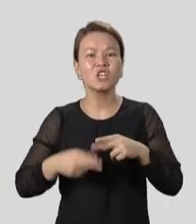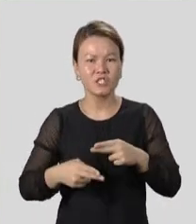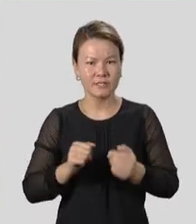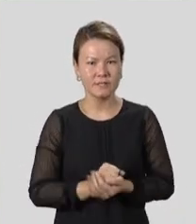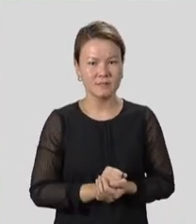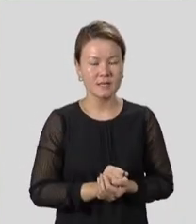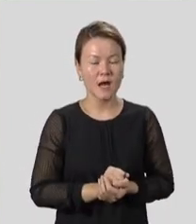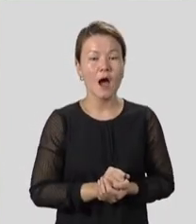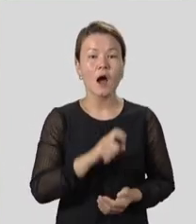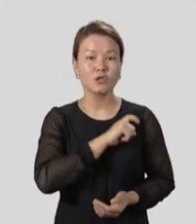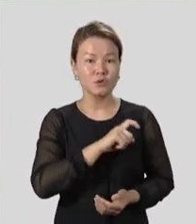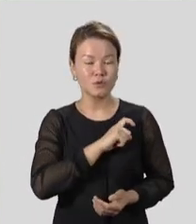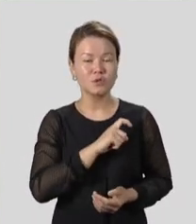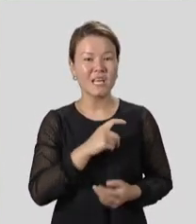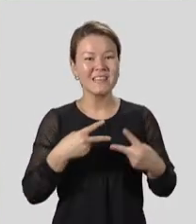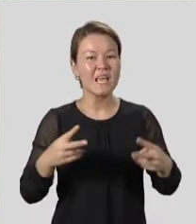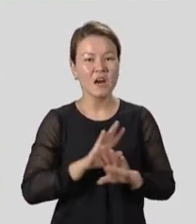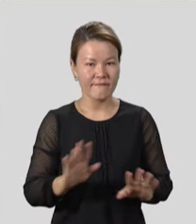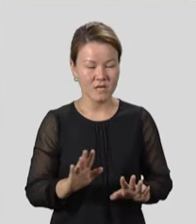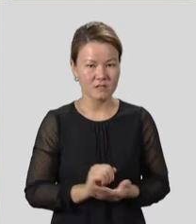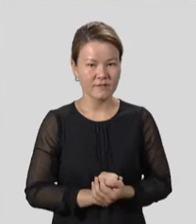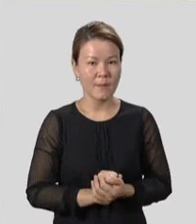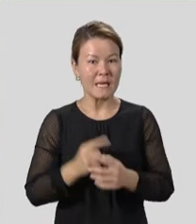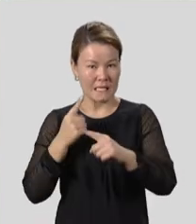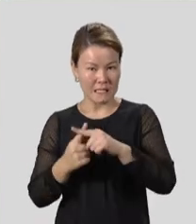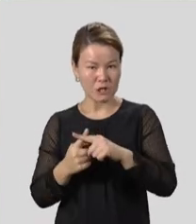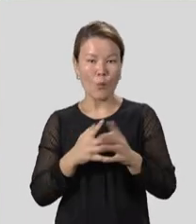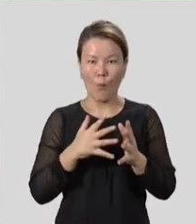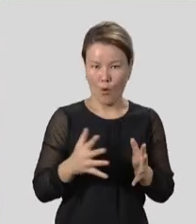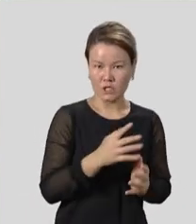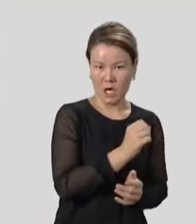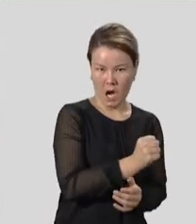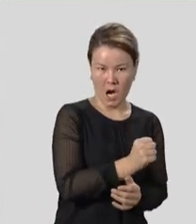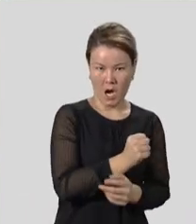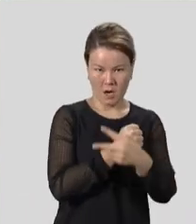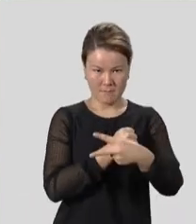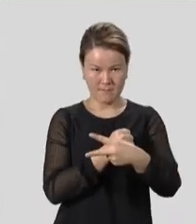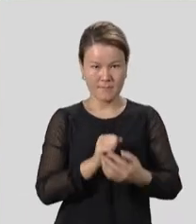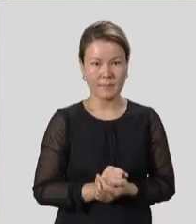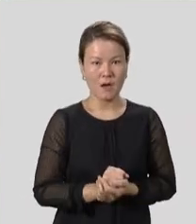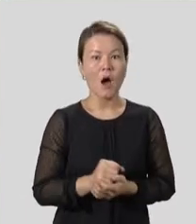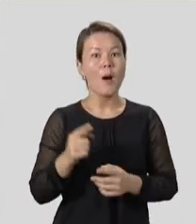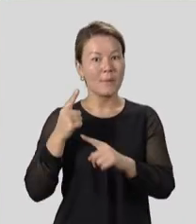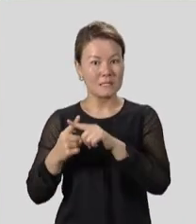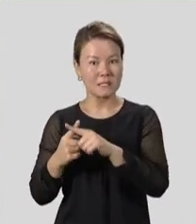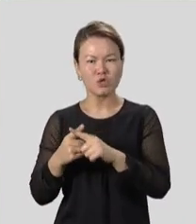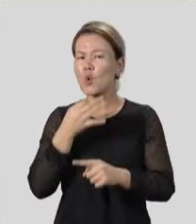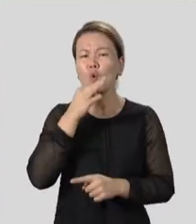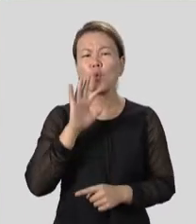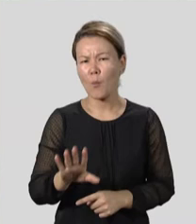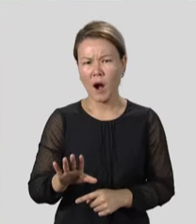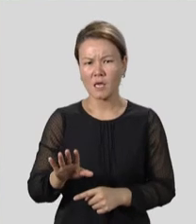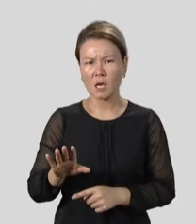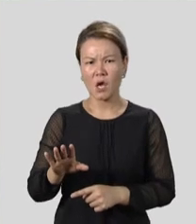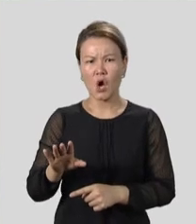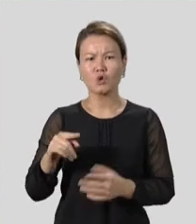Характеризуется неравенством x больше a. Под x понимается любая